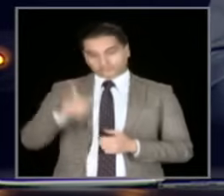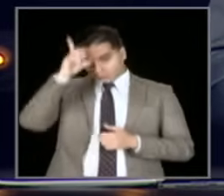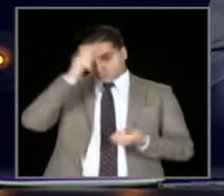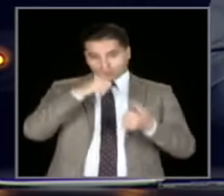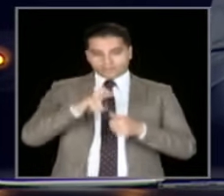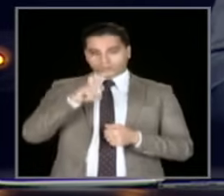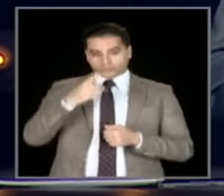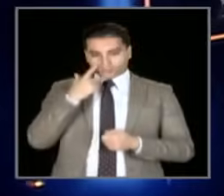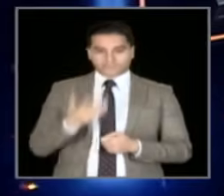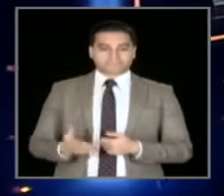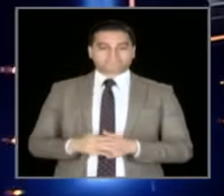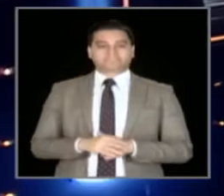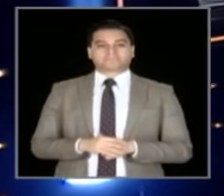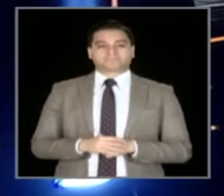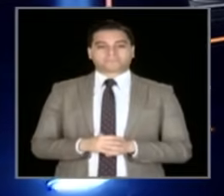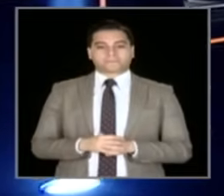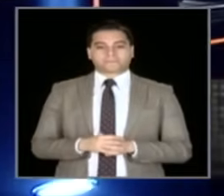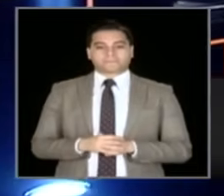علوم، والسؤال هو